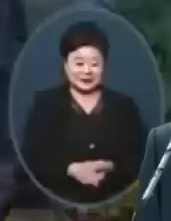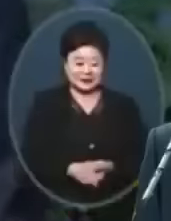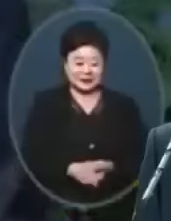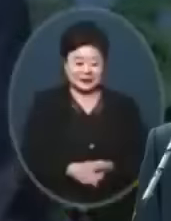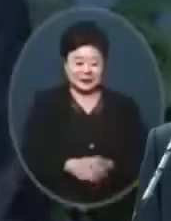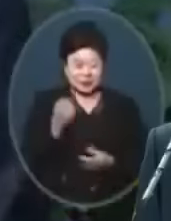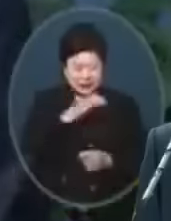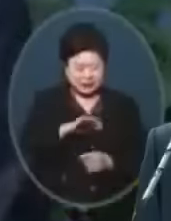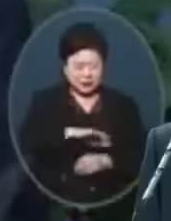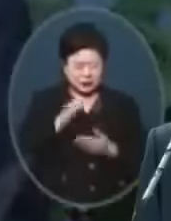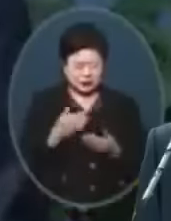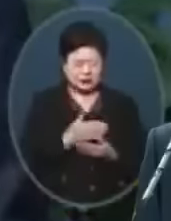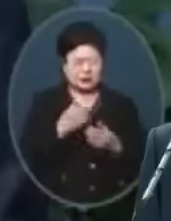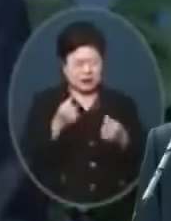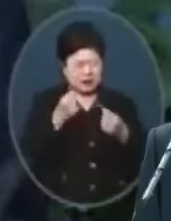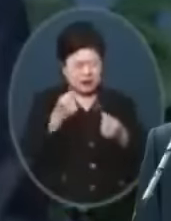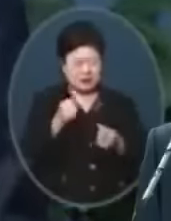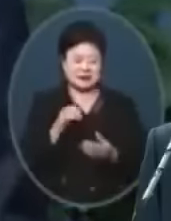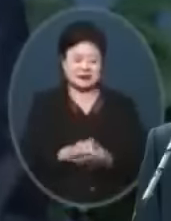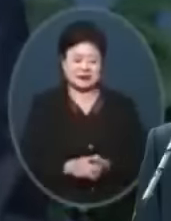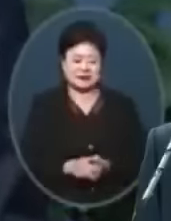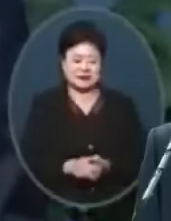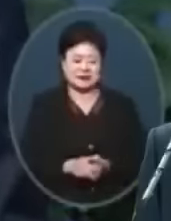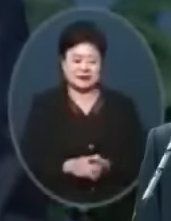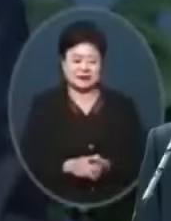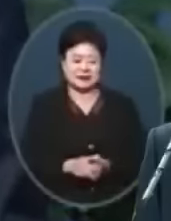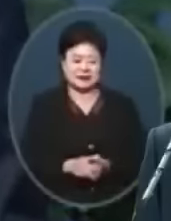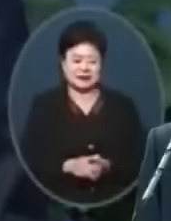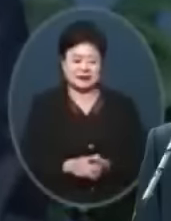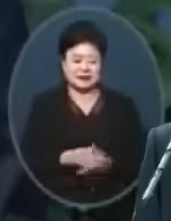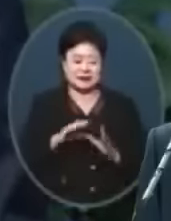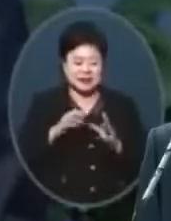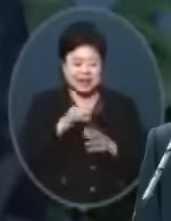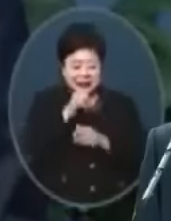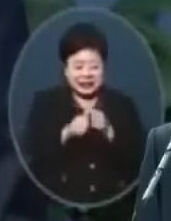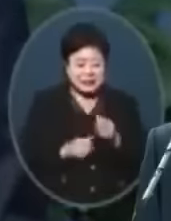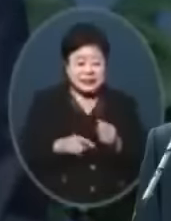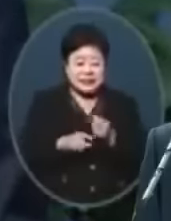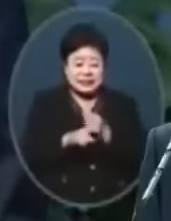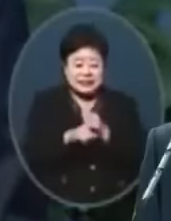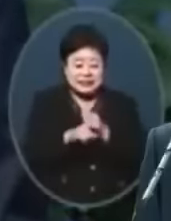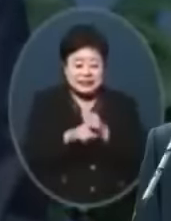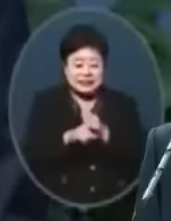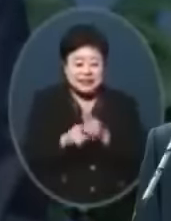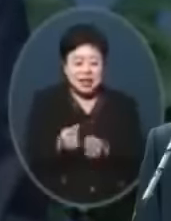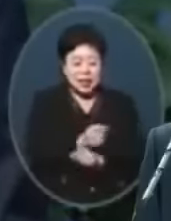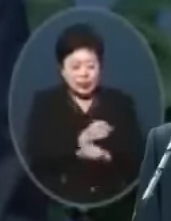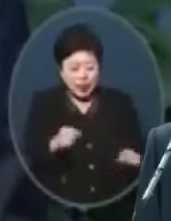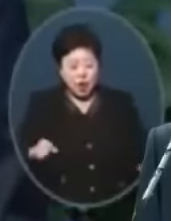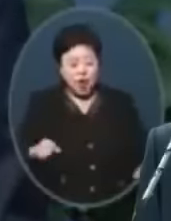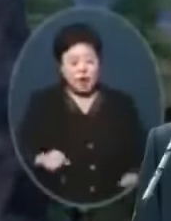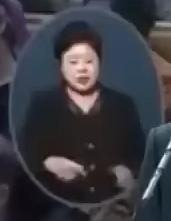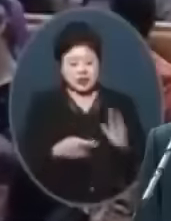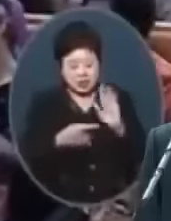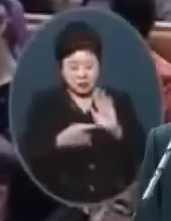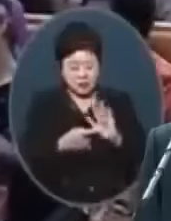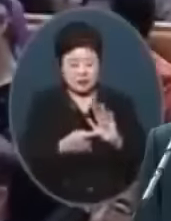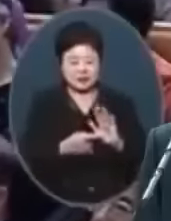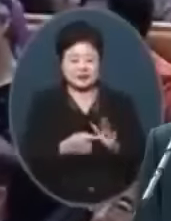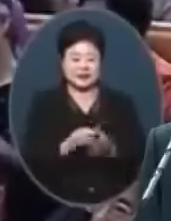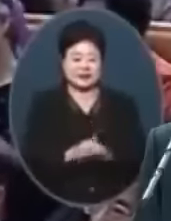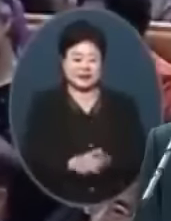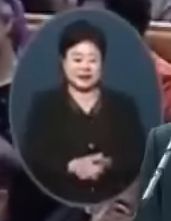영혼도 잘되고 범사도 잘되고 강건해서 이 세상에 하나님의 뜻을 널리 펴는 사람이 되라는